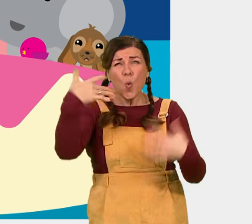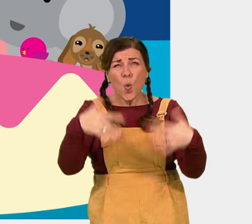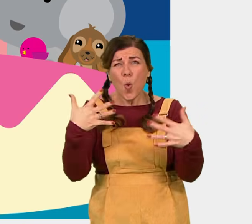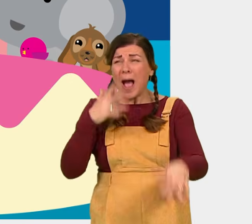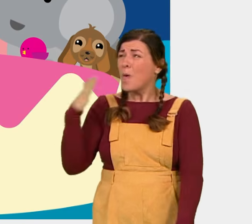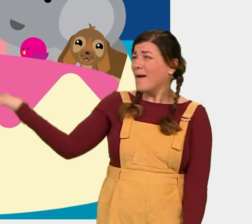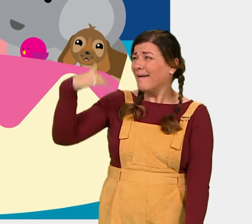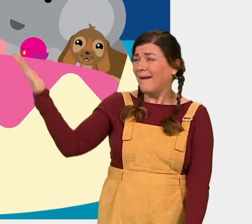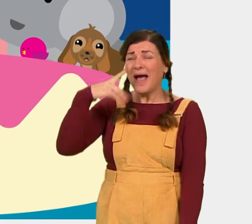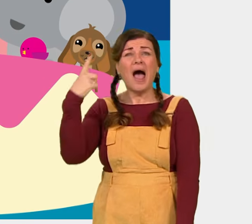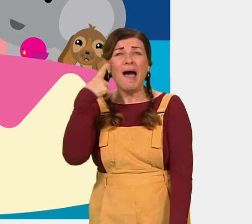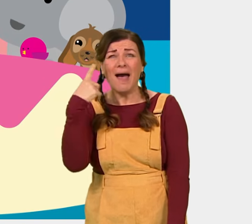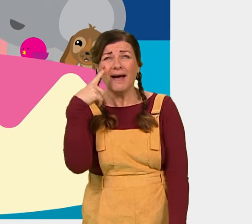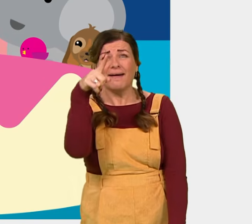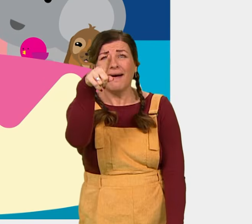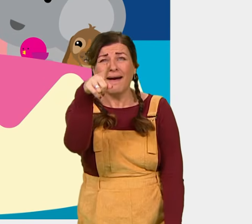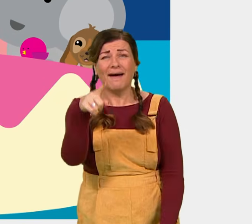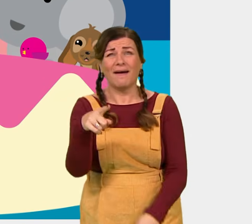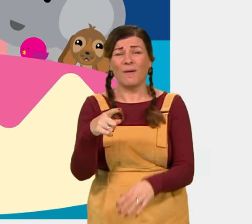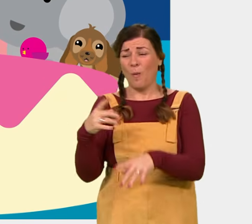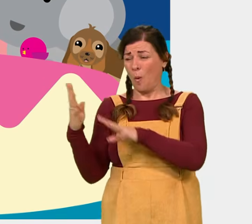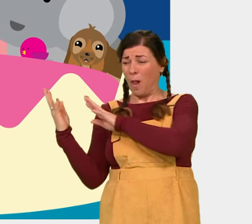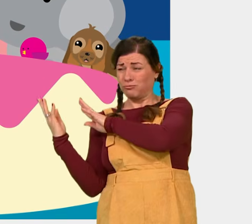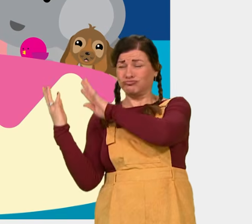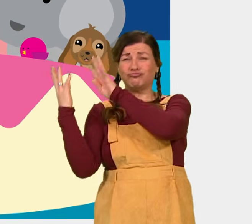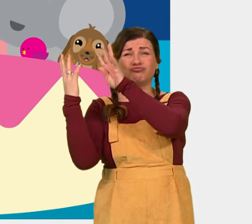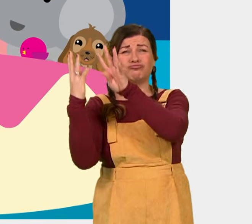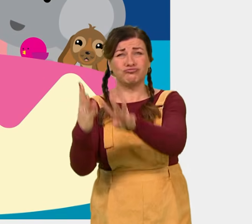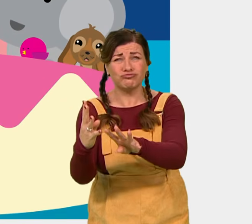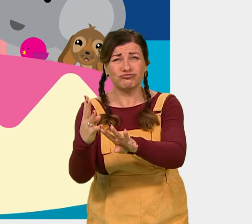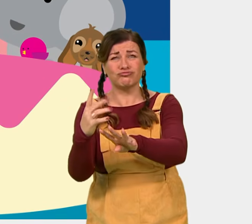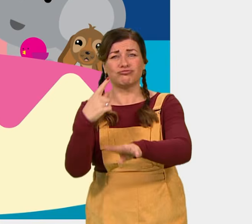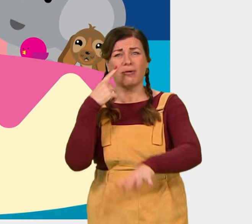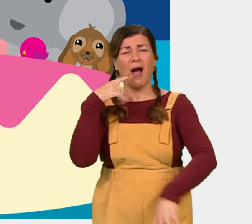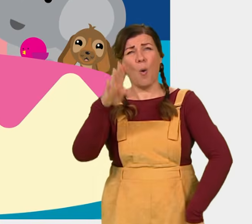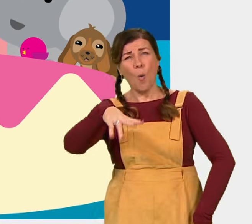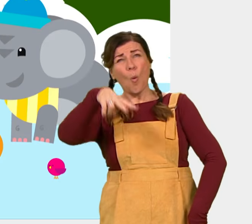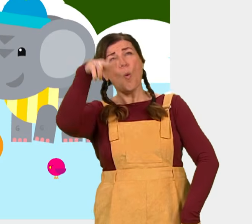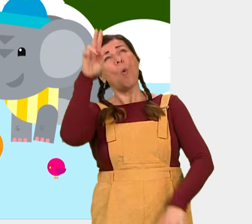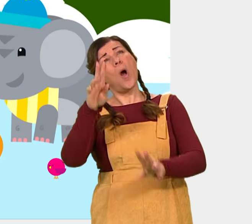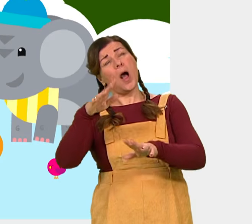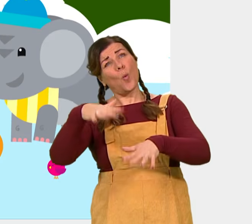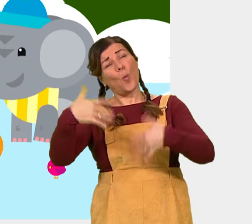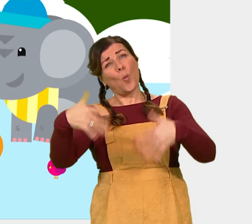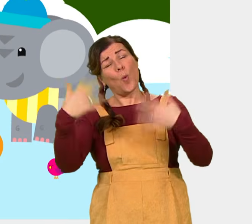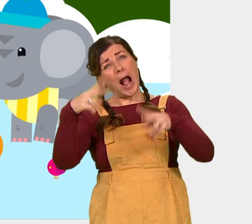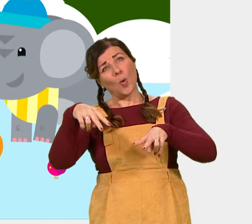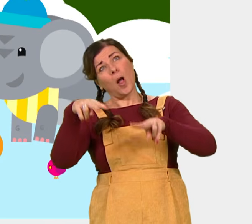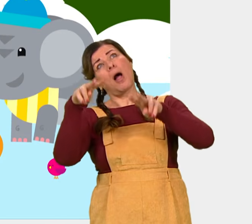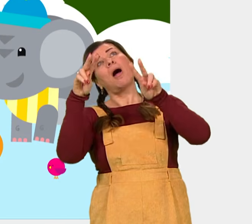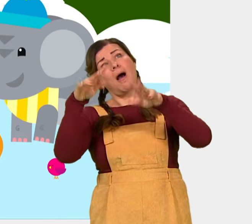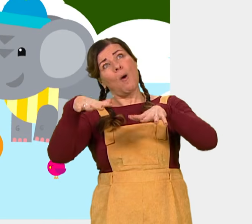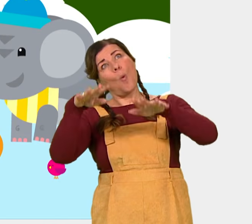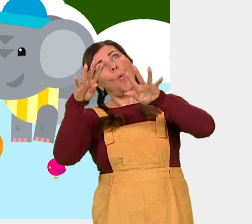bawb. Brysiodd y criw draw at triog a'i chyfaill newydd tal trawiadol. Wrth i bawb